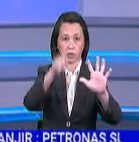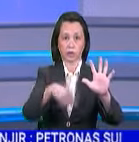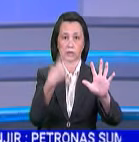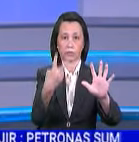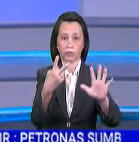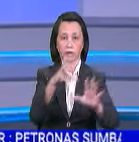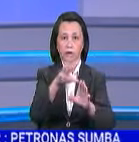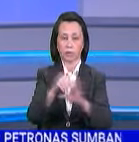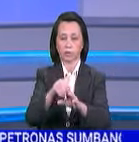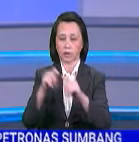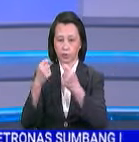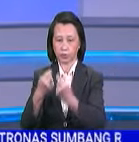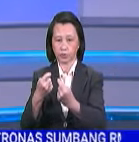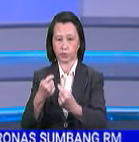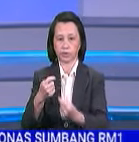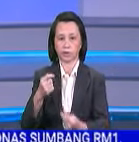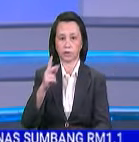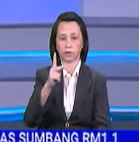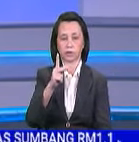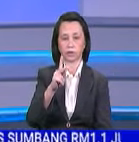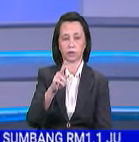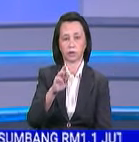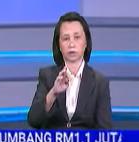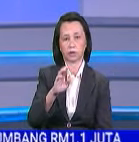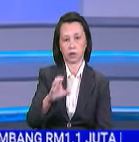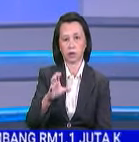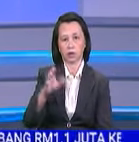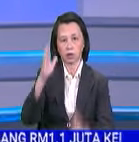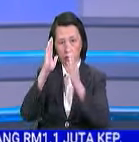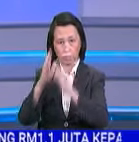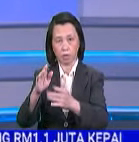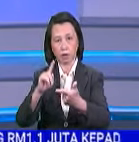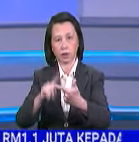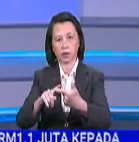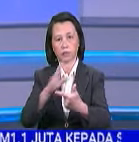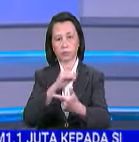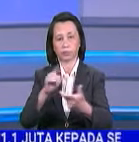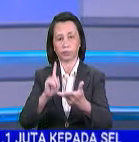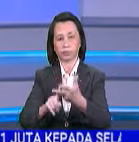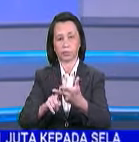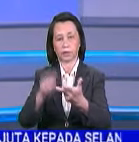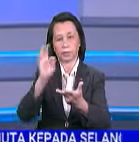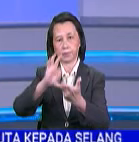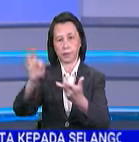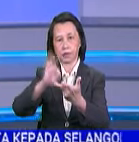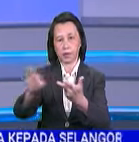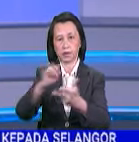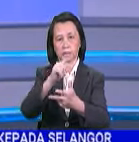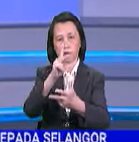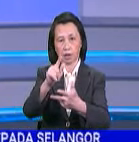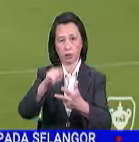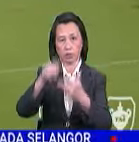itu melibatkan pasukan adik TFC 2, Seri Pahang FC dan Pinang FC.